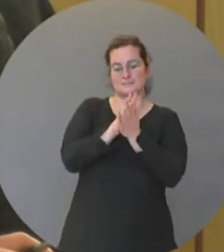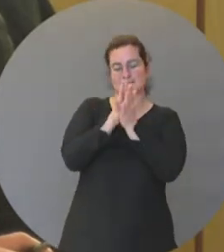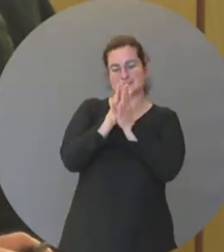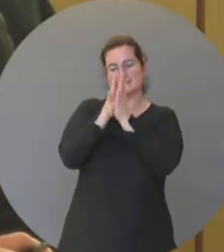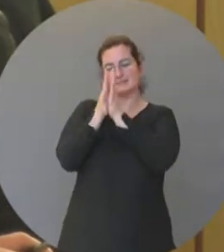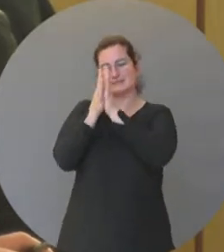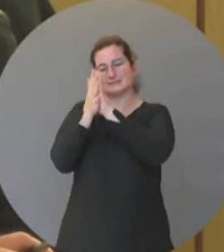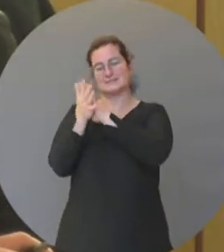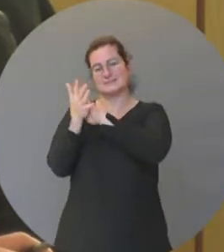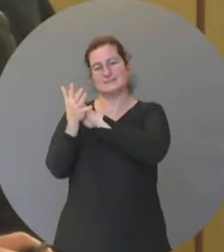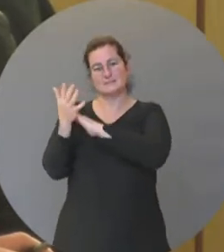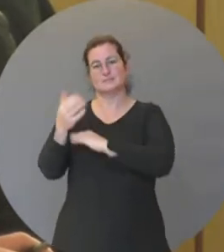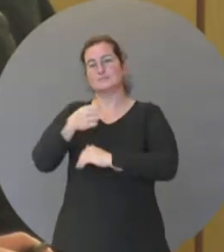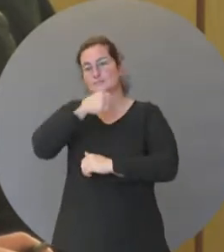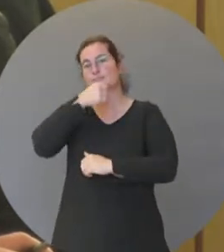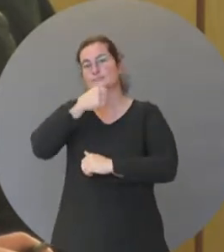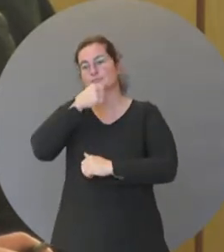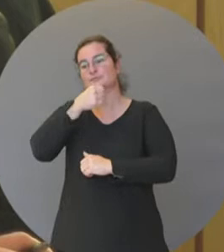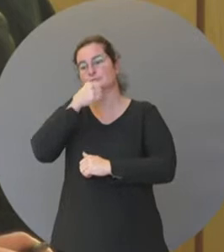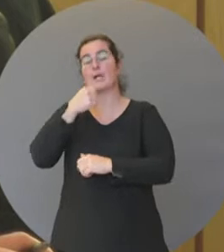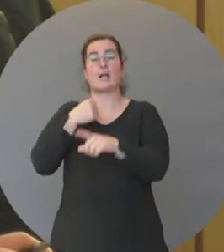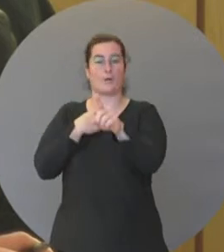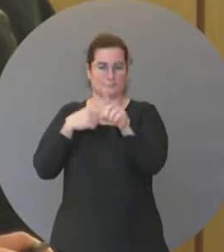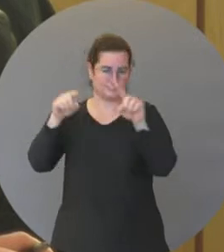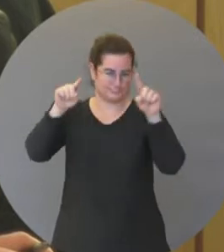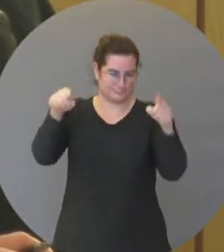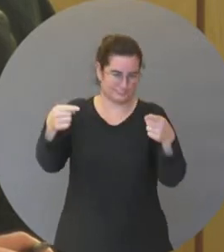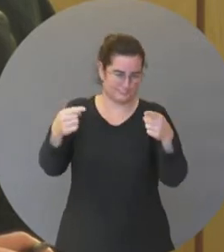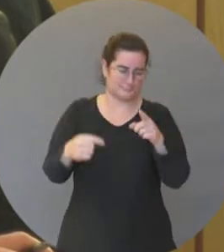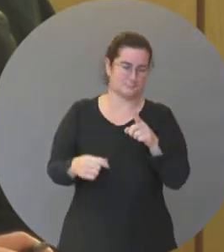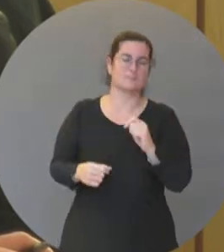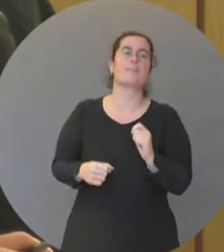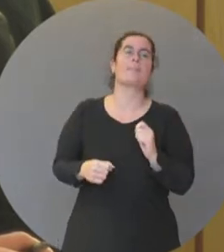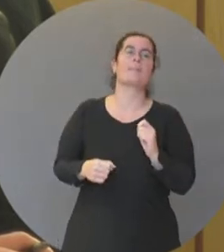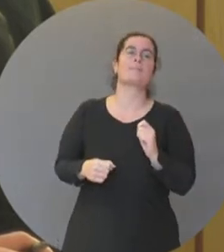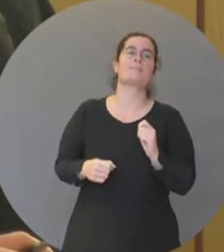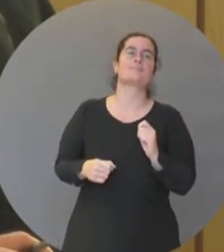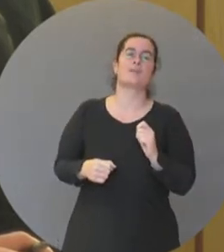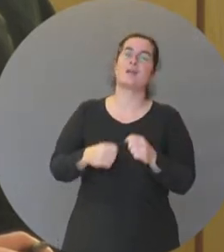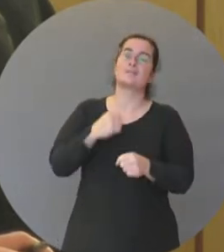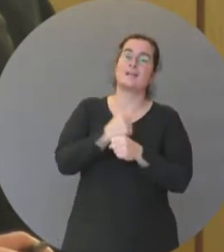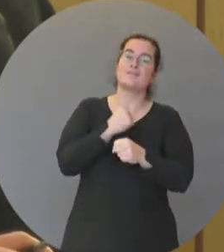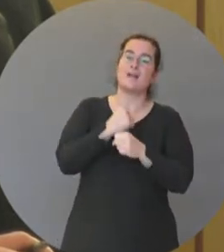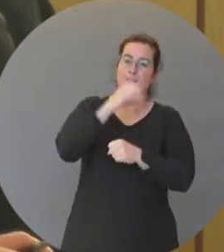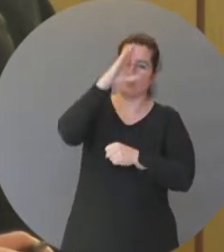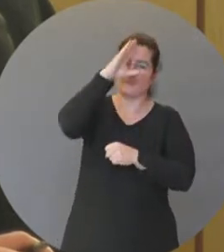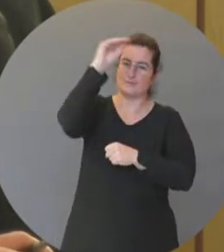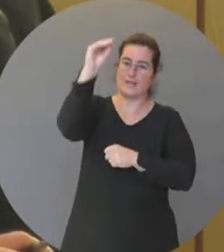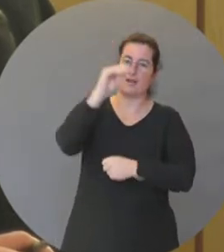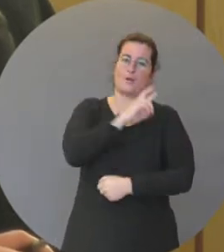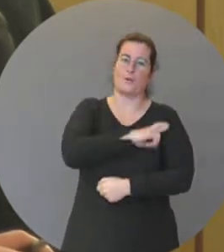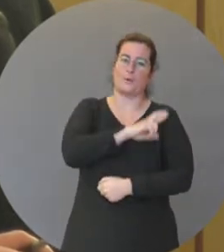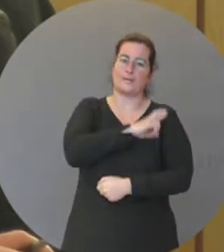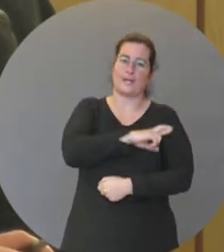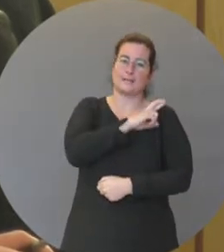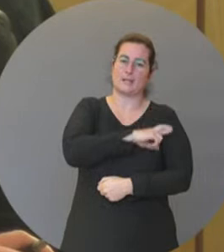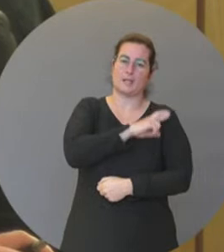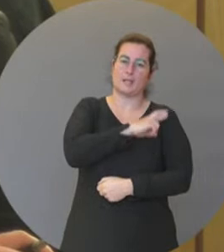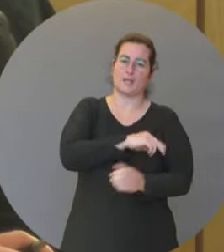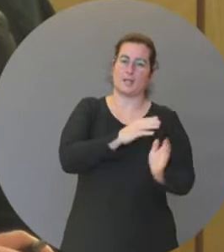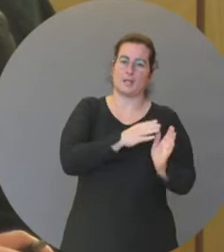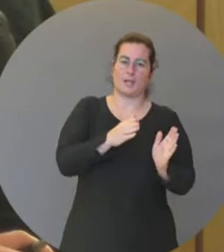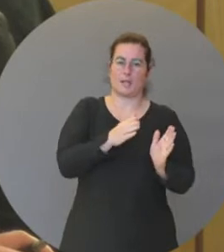entre parenthèses que en augmentant la durée de vie professionnelle on risque de réduire